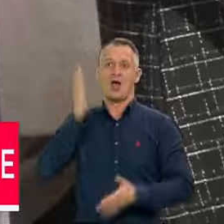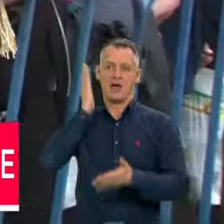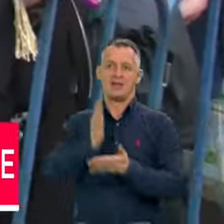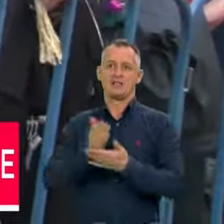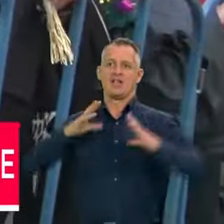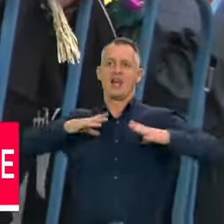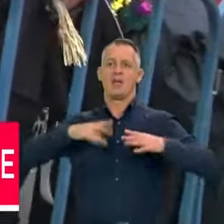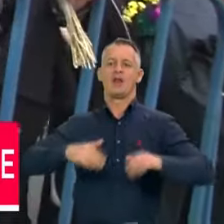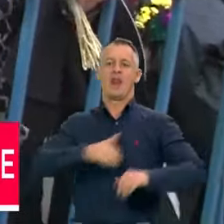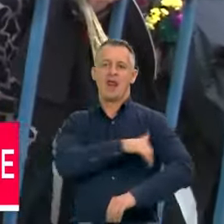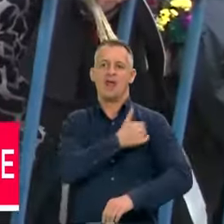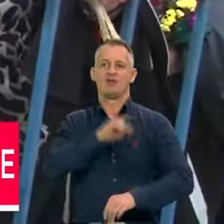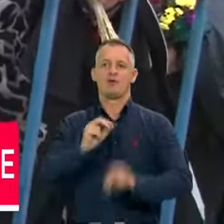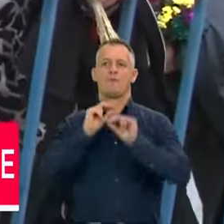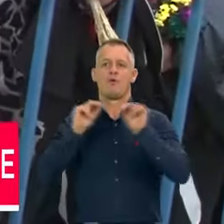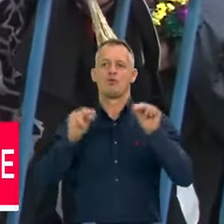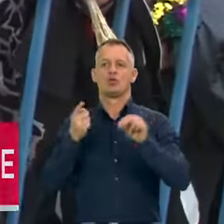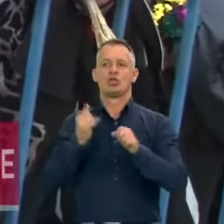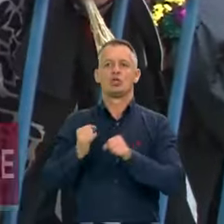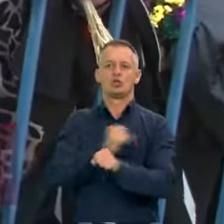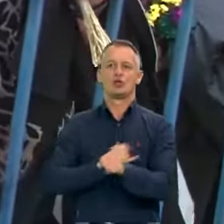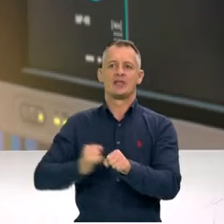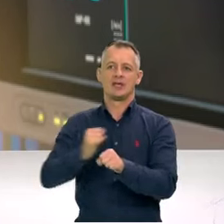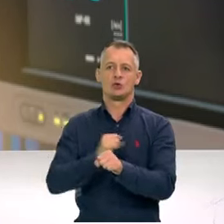elevilor și profesorilor din județ